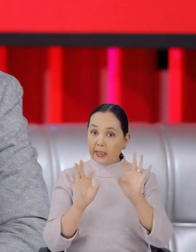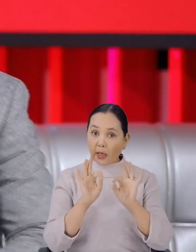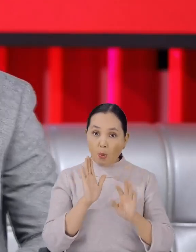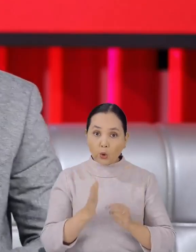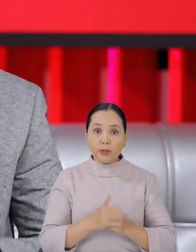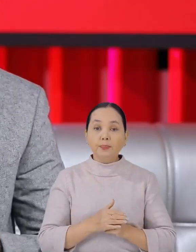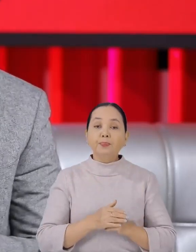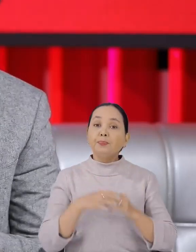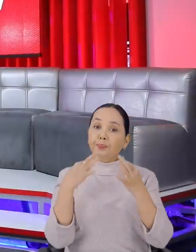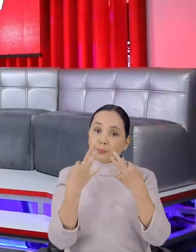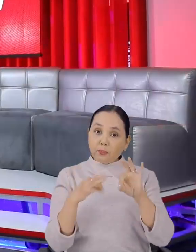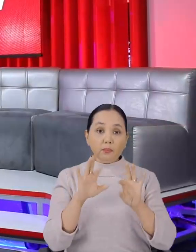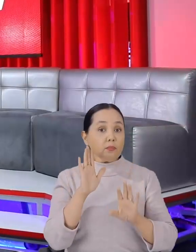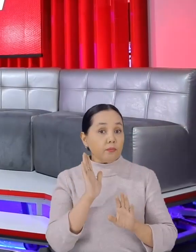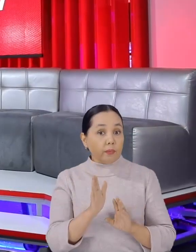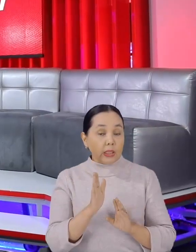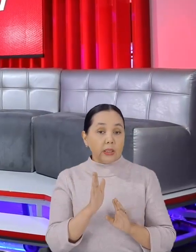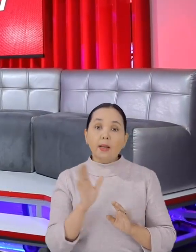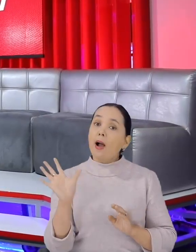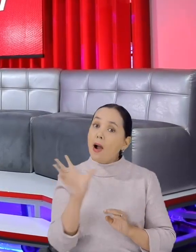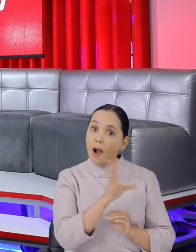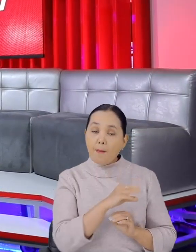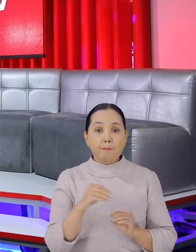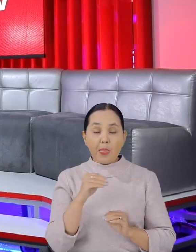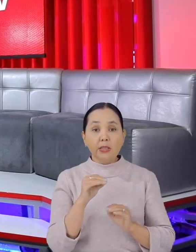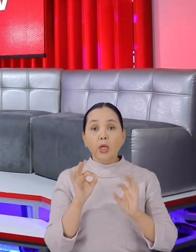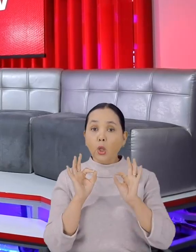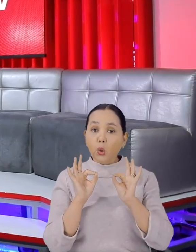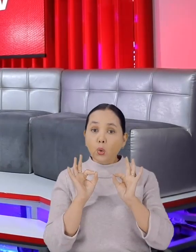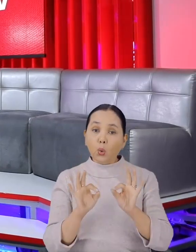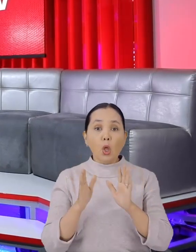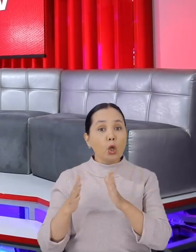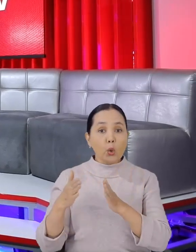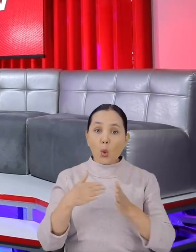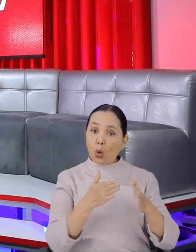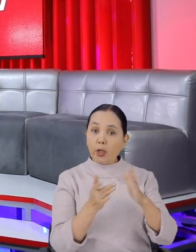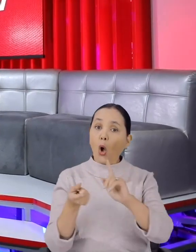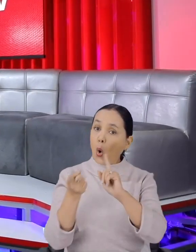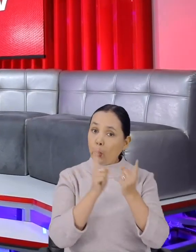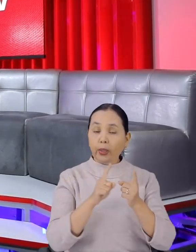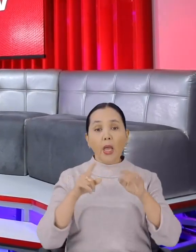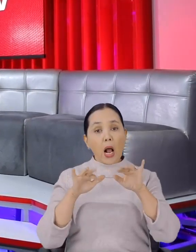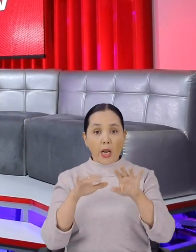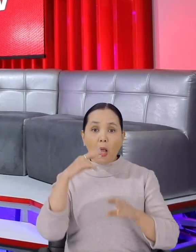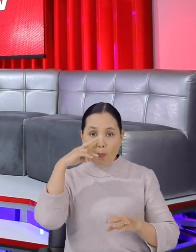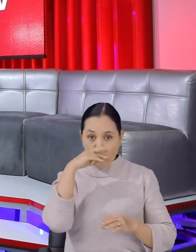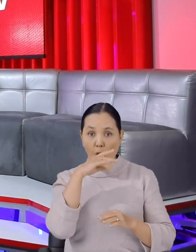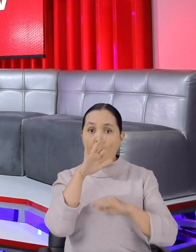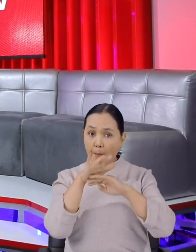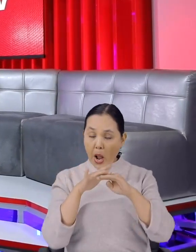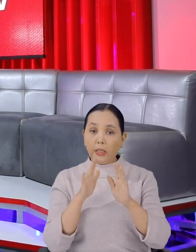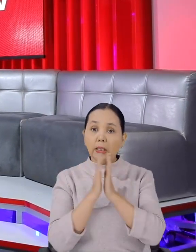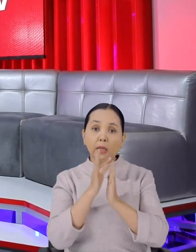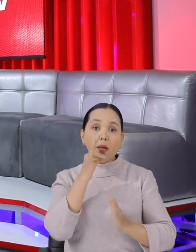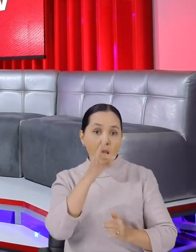aytilmoqda. Afv etilganlarning hammasi tuzalish yo'liga o'tgan, qilgan ishidan chin pushaymon deb keltiriladi.